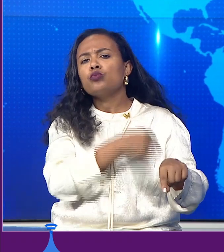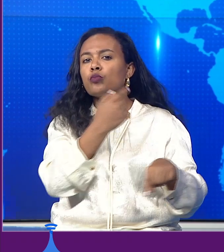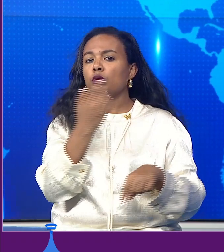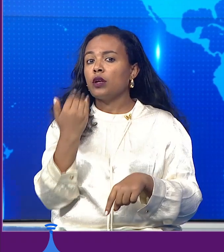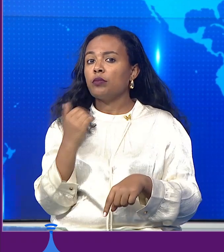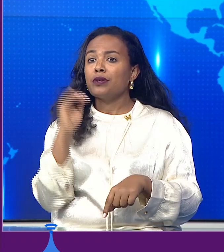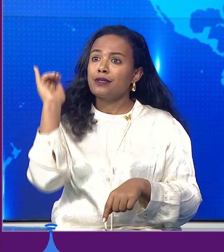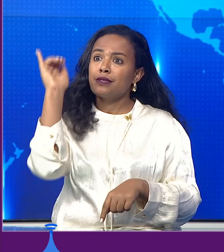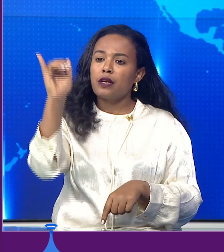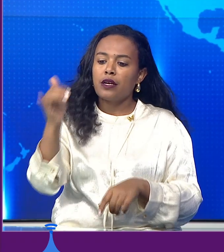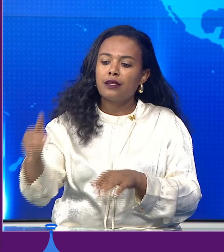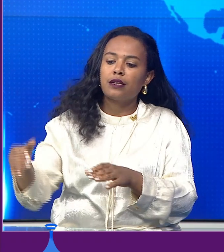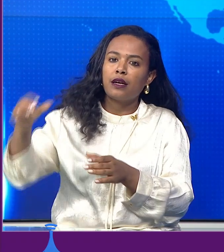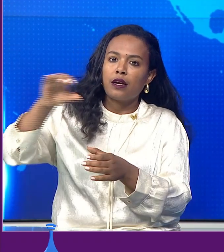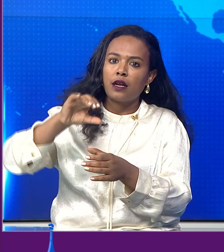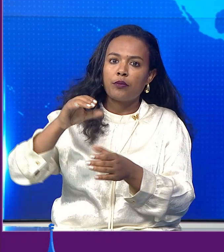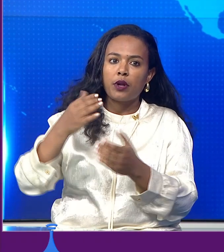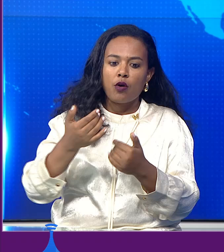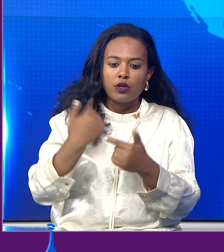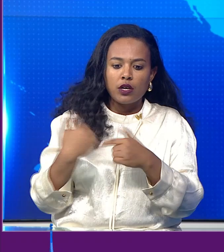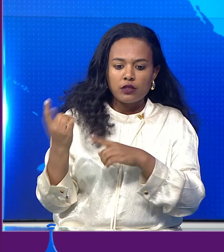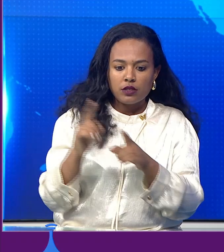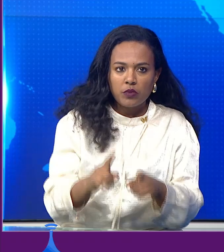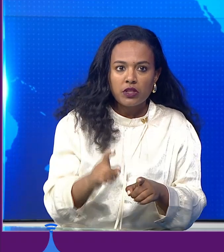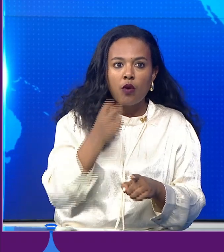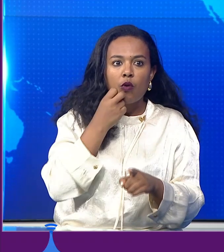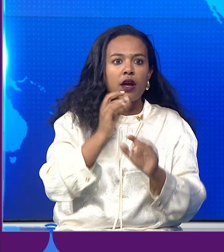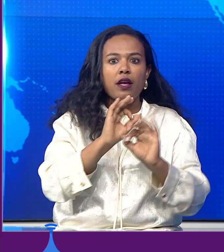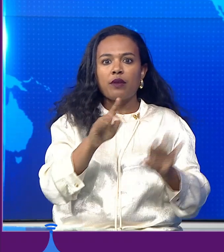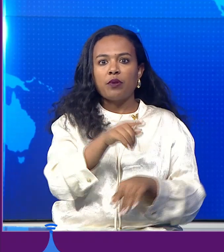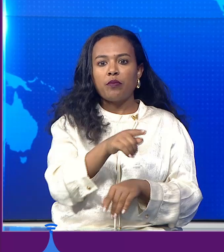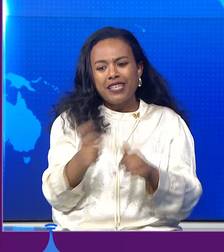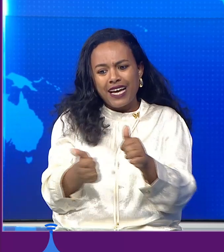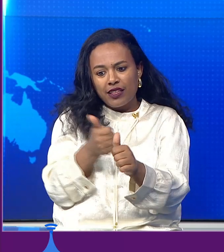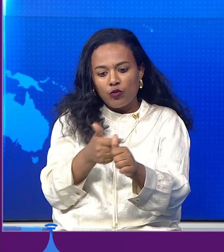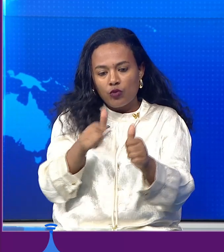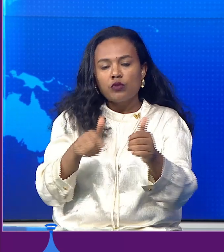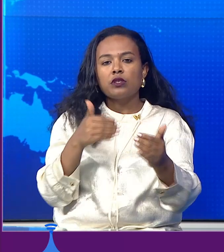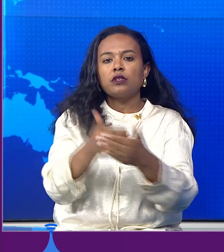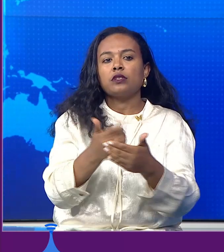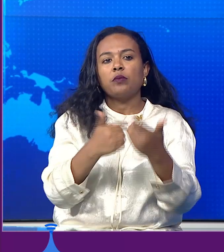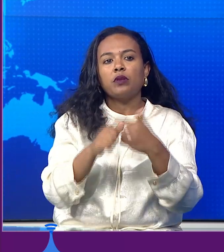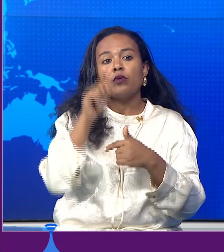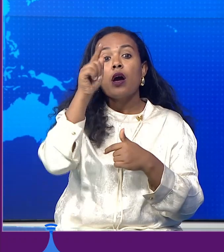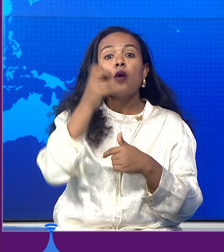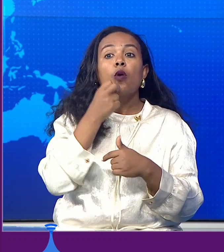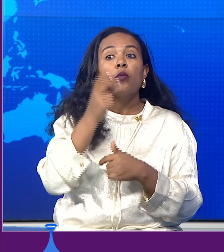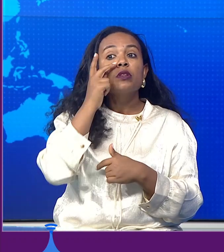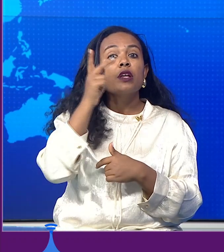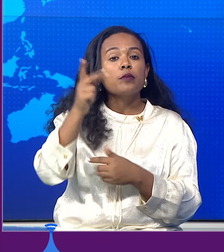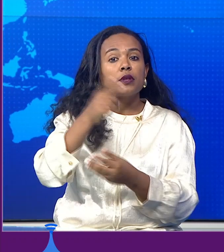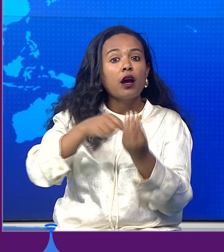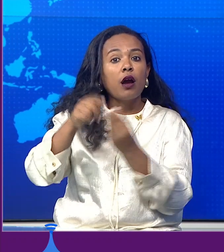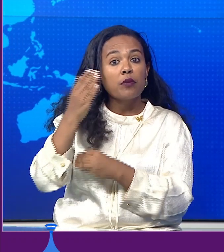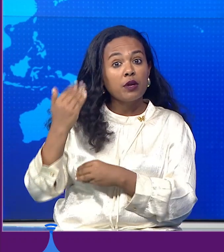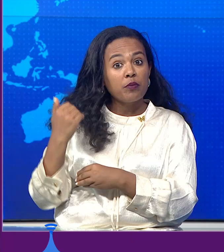እዛ እየሄድንም እንቀዳ ነበር። እኛ እዚህ ስንመጣ ይህ ውሃ አልነበረም። ተከትሎን ነው እዚህ ድረስ የመጣው። ያ ውሃው የሚታይበት አካባቢ